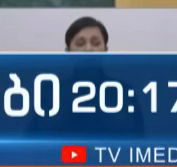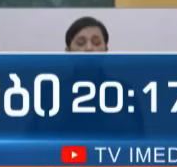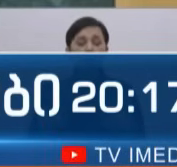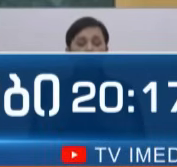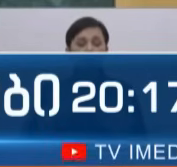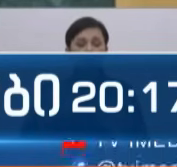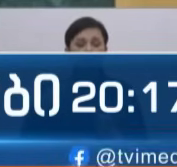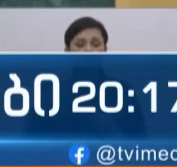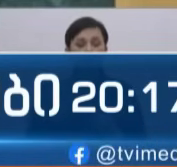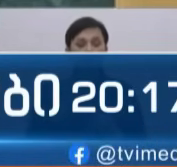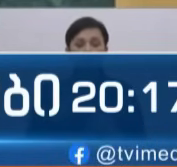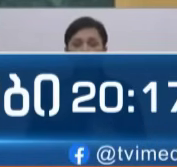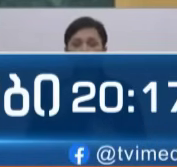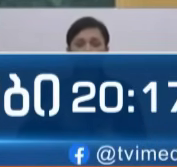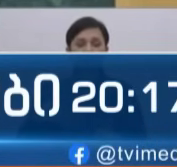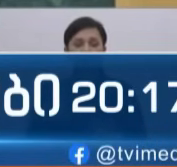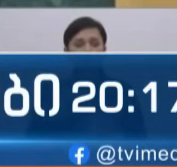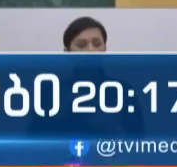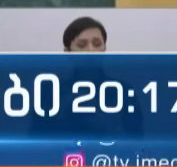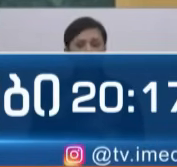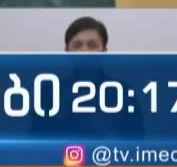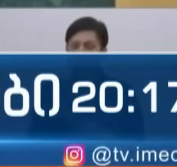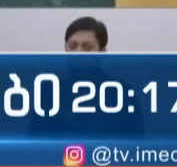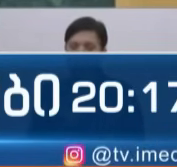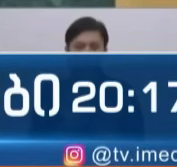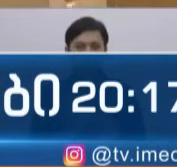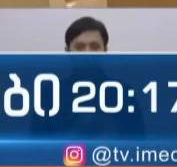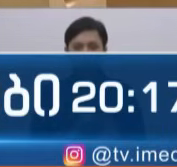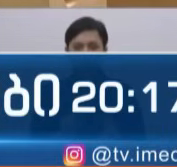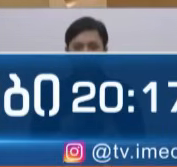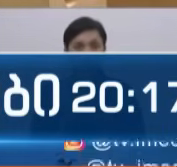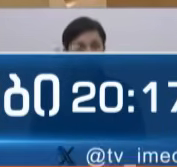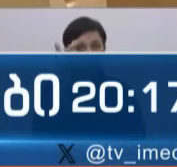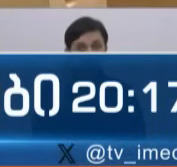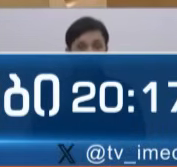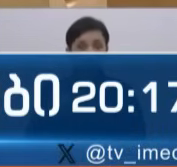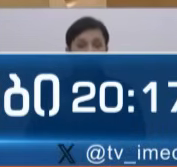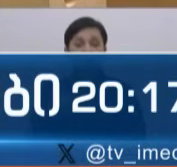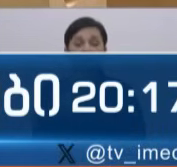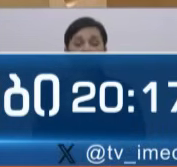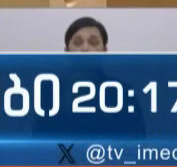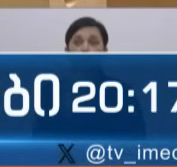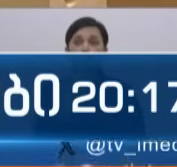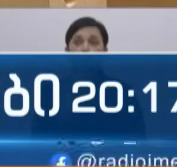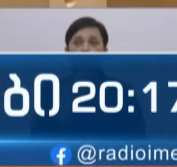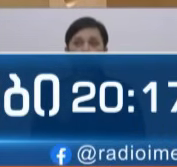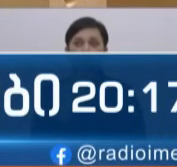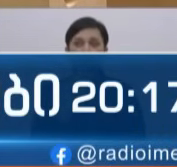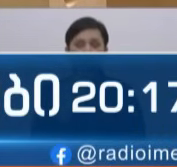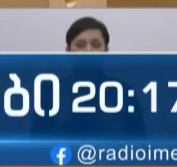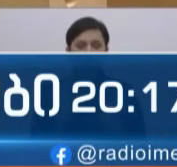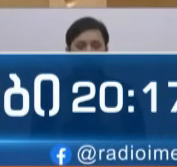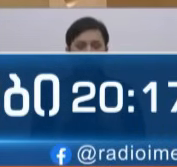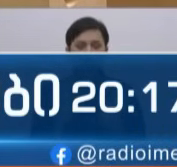აღდგენის შემდეგ, რომლის დროსაც ქვეყანას ომი არ ჰქონია. ვიძინა ივანიშვილმა ქვეყნის ეკონომიკური პოლიტიკა დააყენა